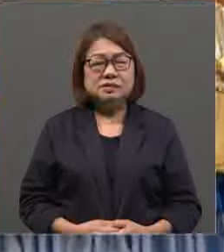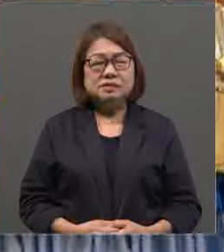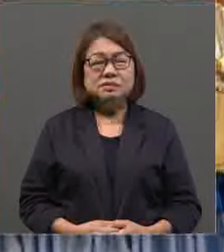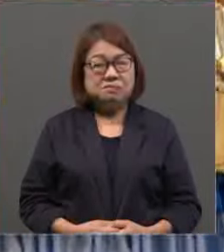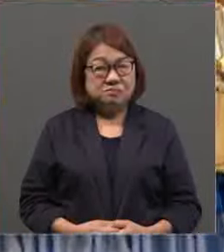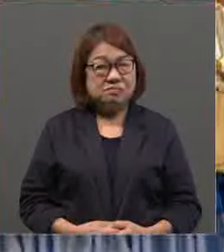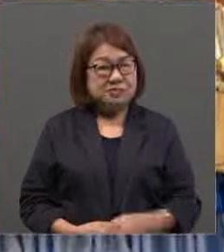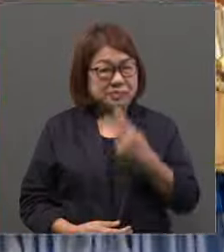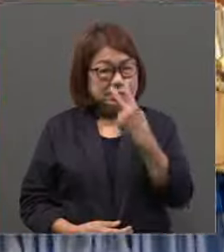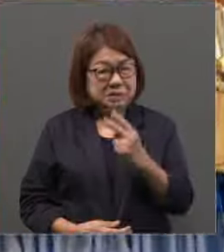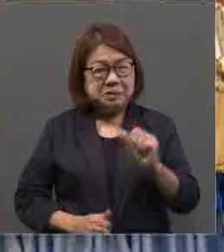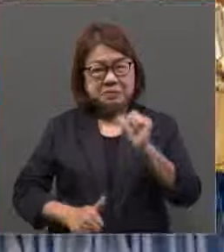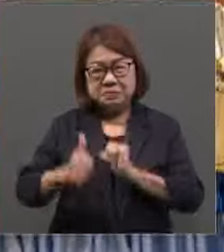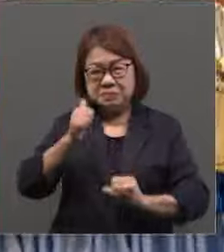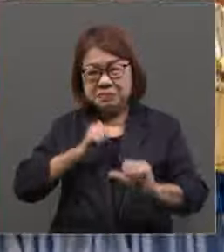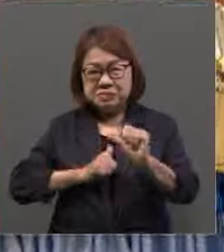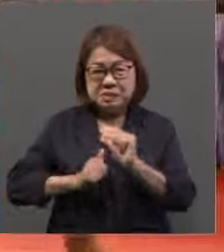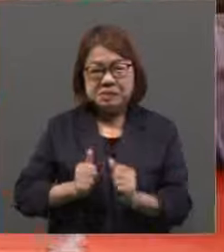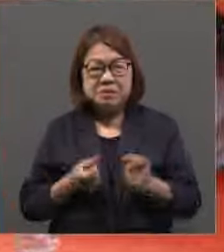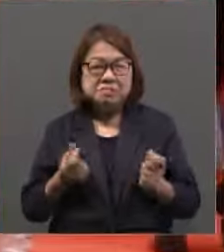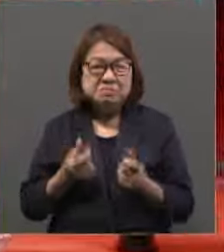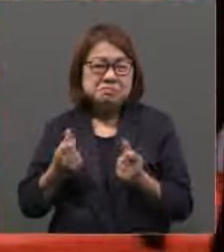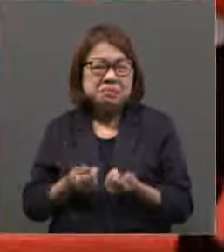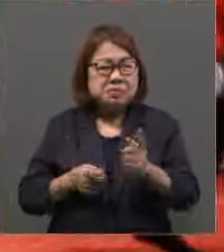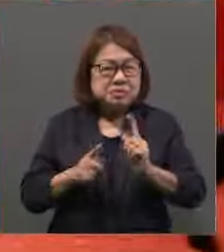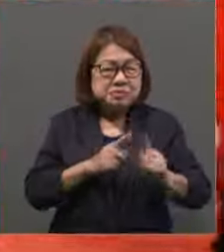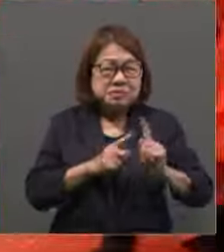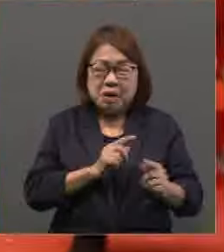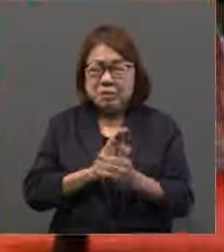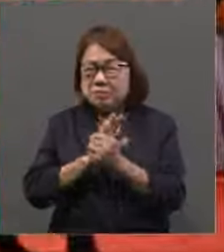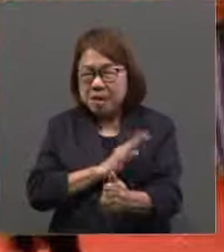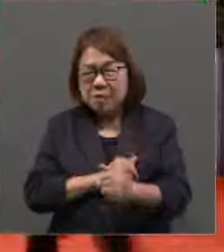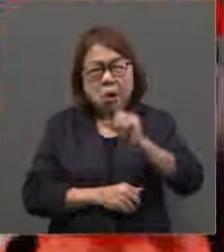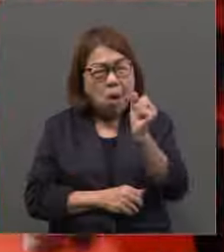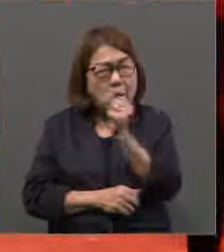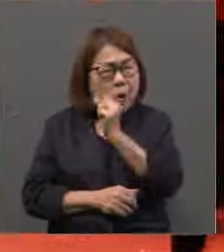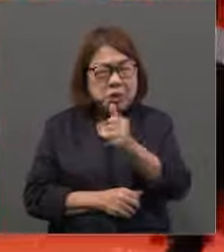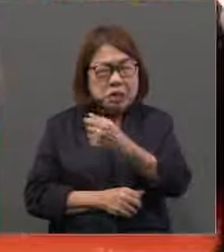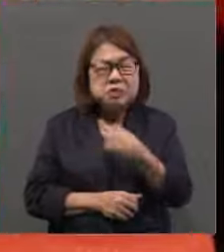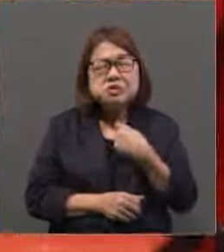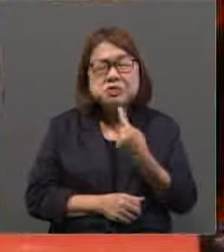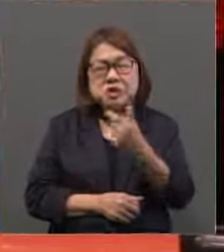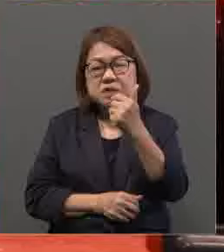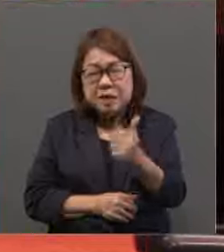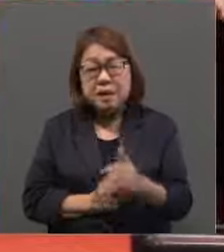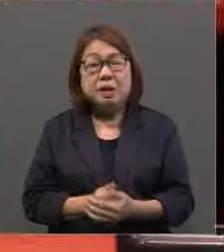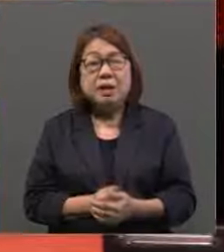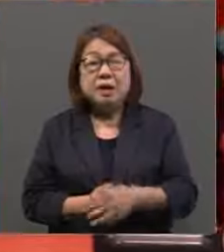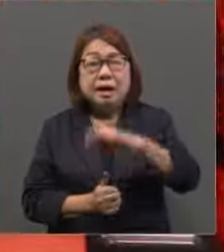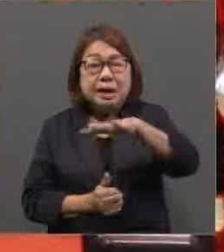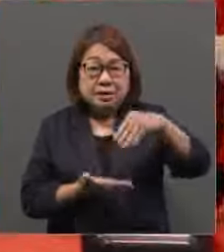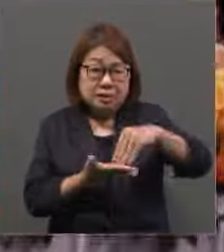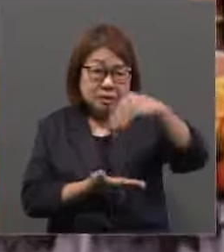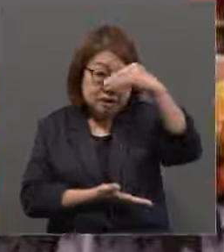ฝีมือการแสดงบทเพลงรักคุณยิ่งกว่าใครที่เต็มไปด้วยลีลาความสามารถทางดนตรีและการเต้นอย่างสนุกสนานของนักเรียนชั้นประถมศึกษ